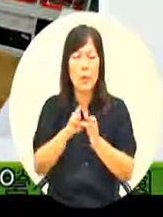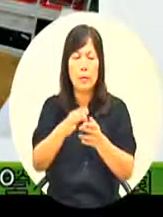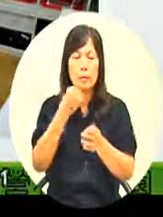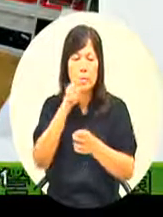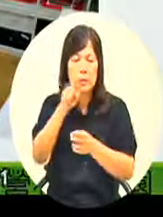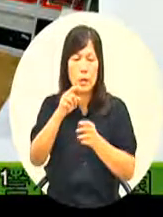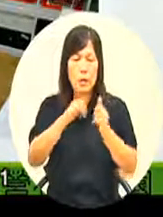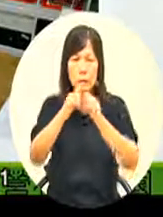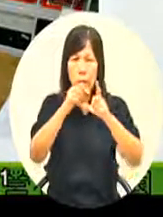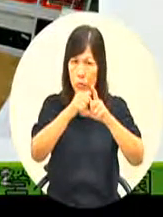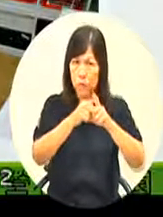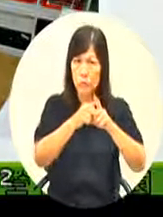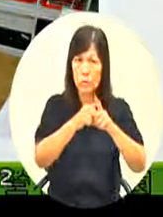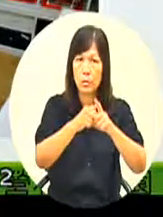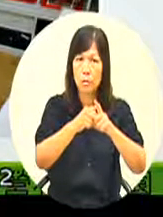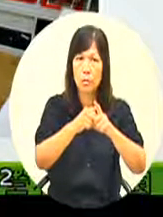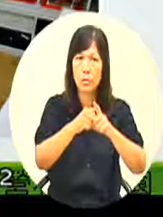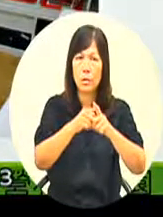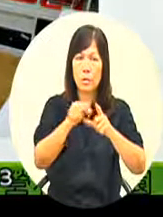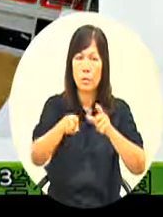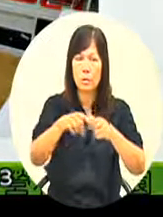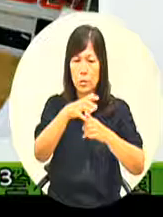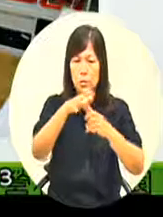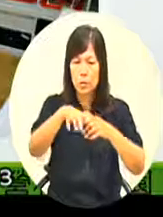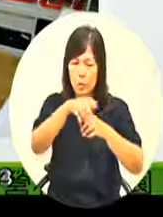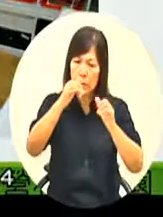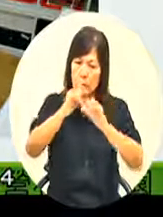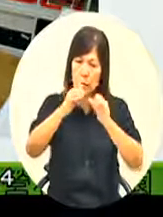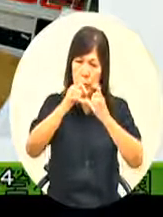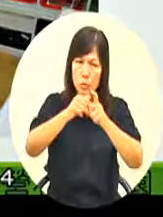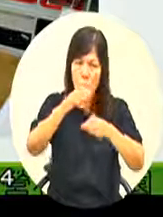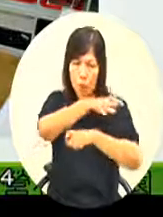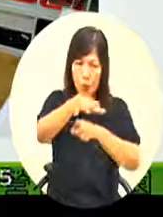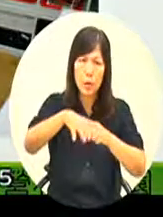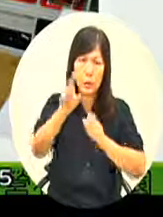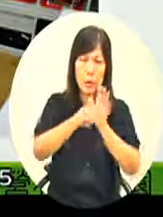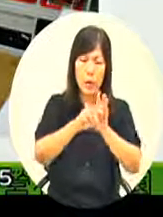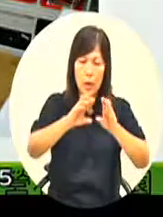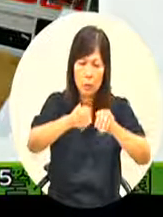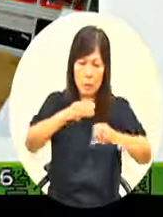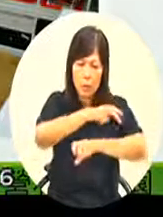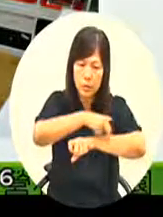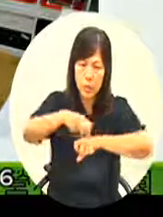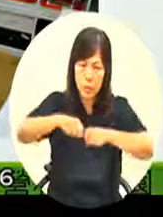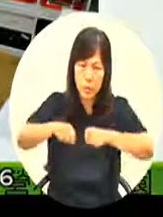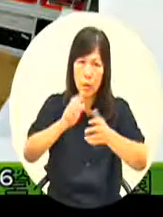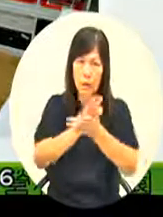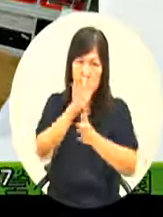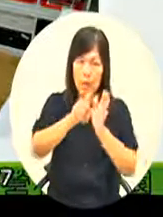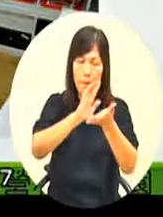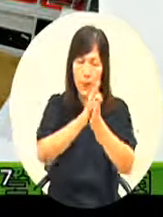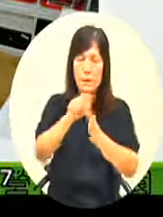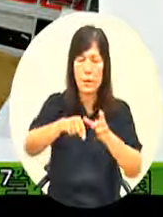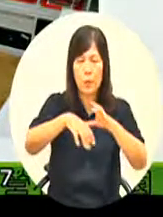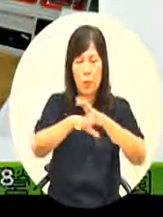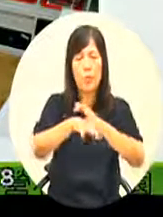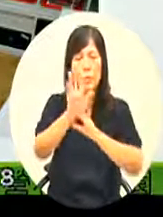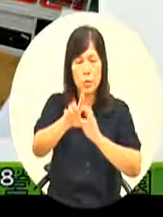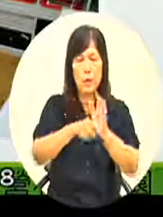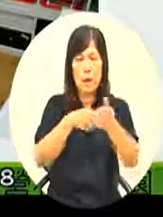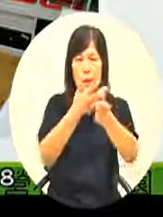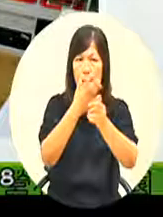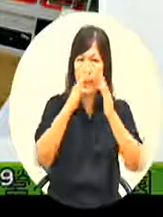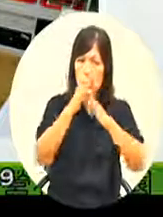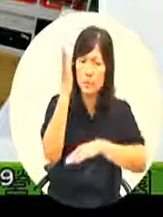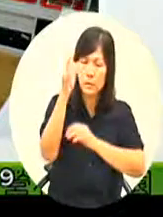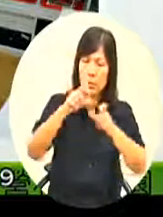个社区型的，整个社区的空间。那因为土地重划之后，整个有这个社区空间可以让市政府